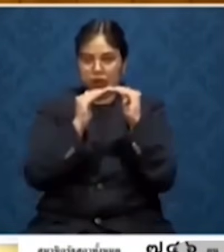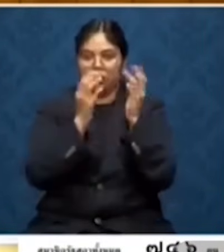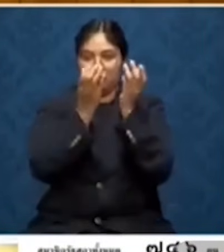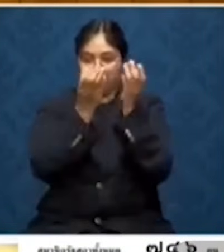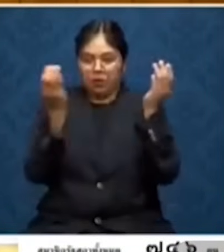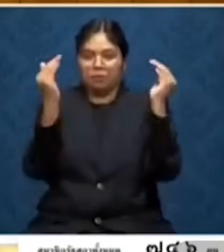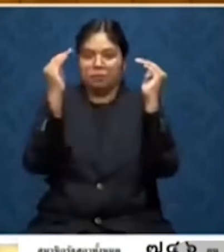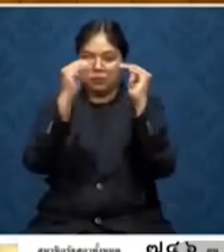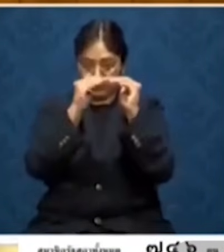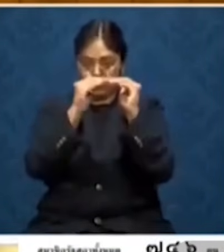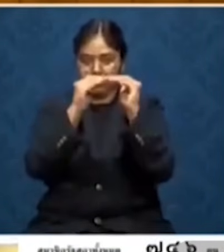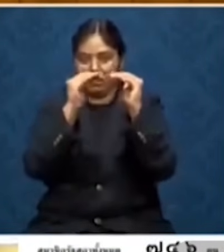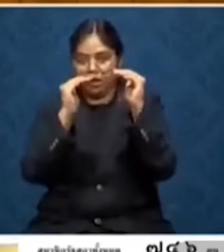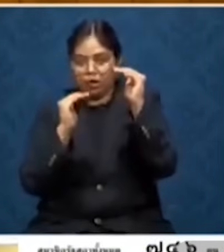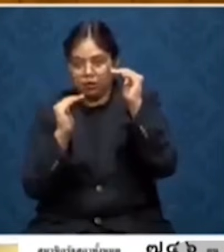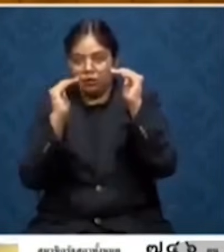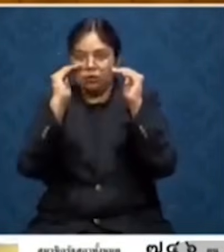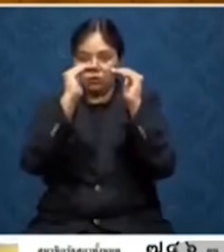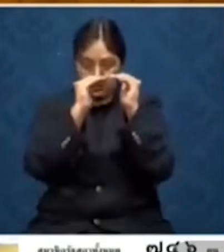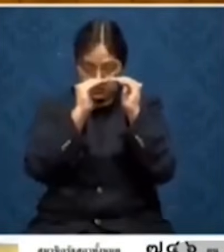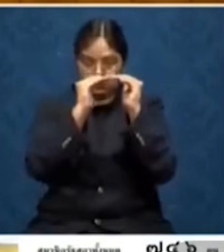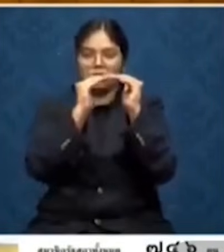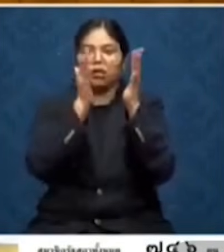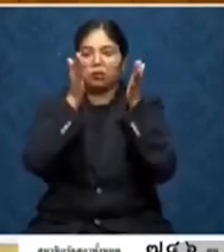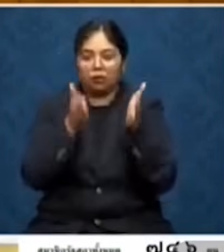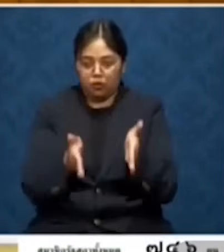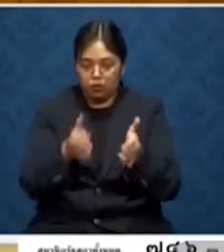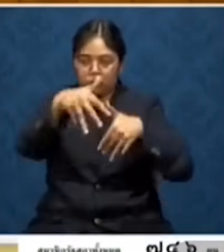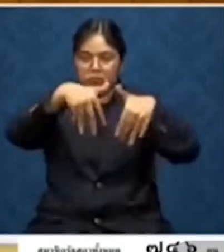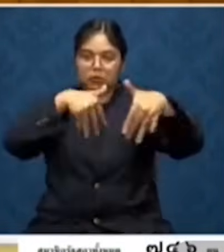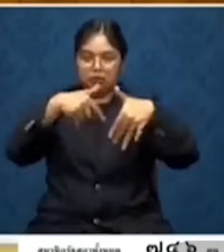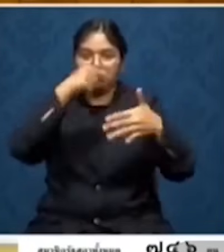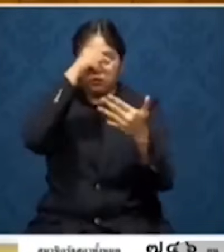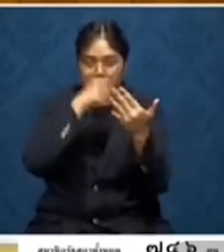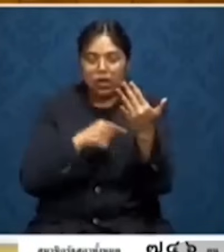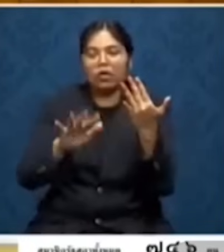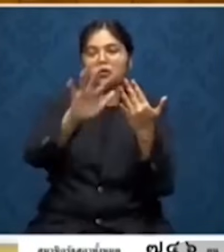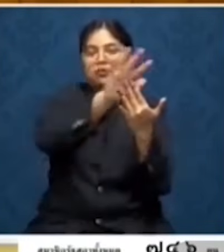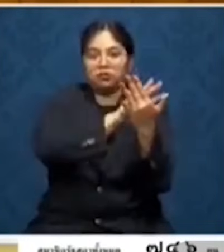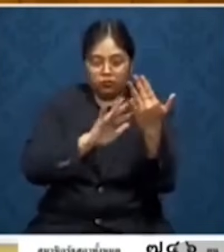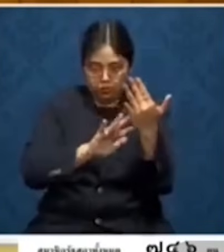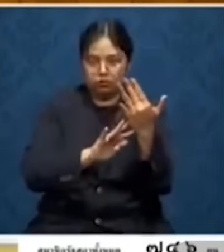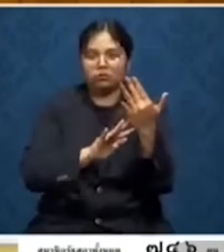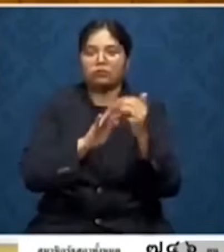ต้องให้ความเท่าเทียมกับพี่น้องประชาชนคนไทยทุกคนครับ